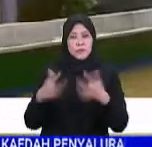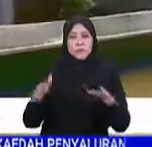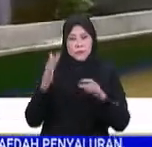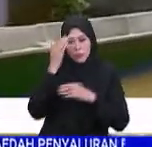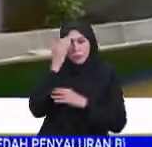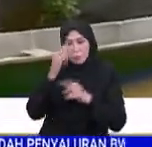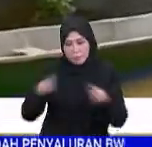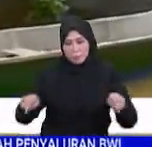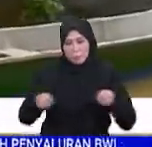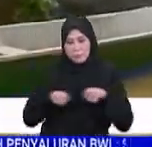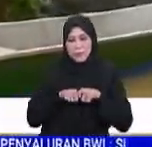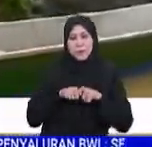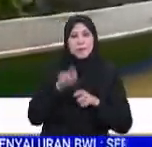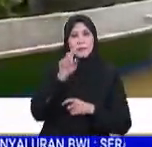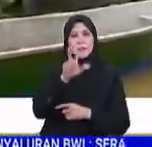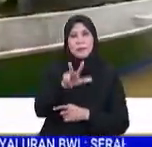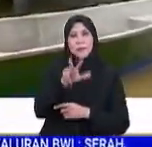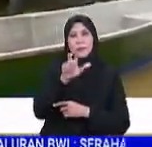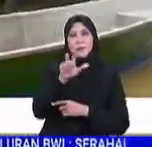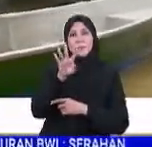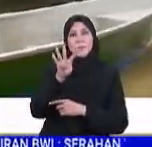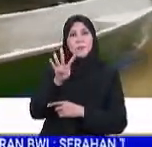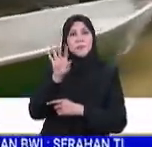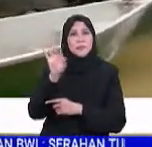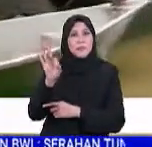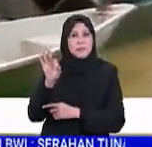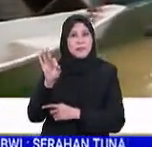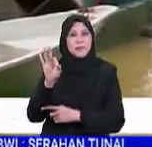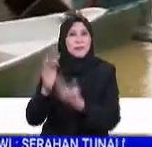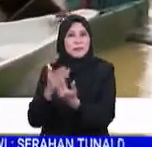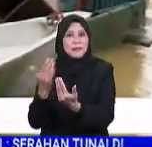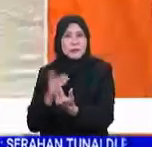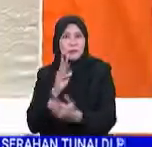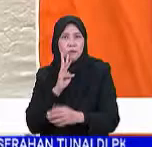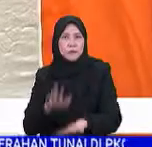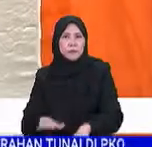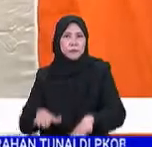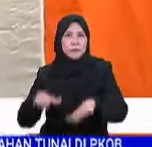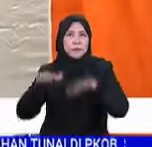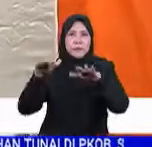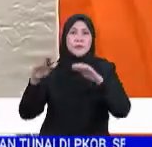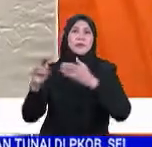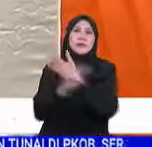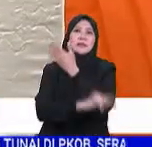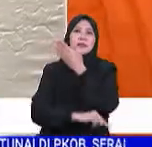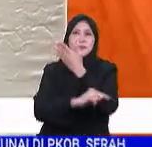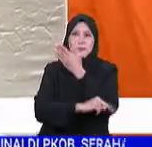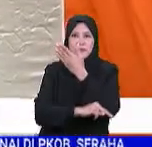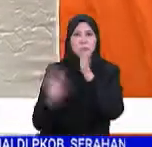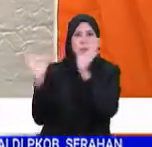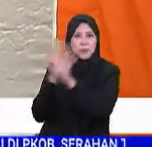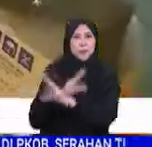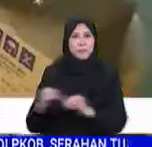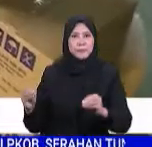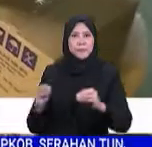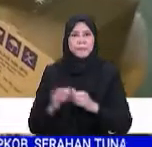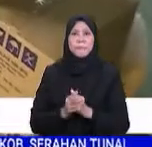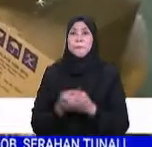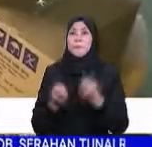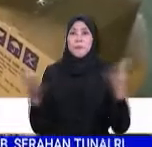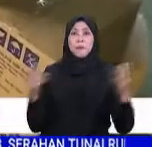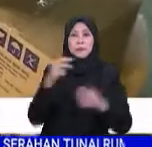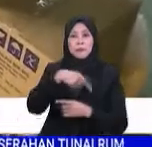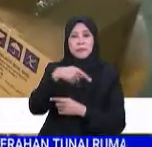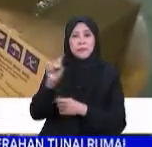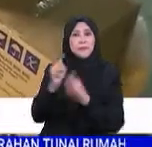pasti sebanyak 349 kawasan mudah banjir di seluruh negeri. Sungguhpun banyak PPS yang